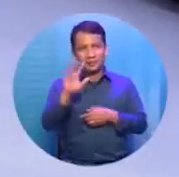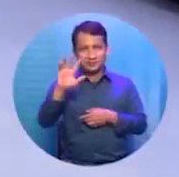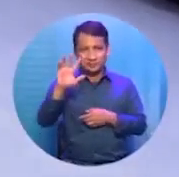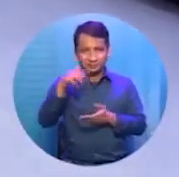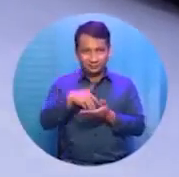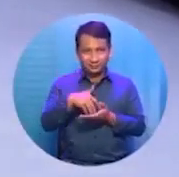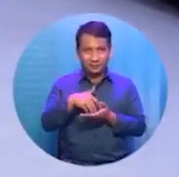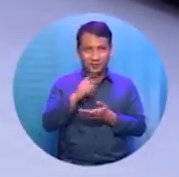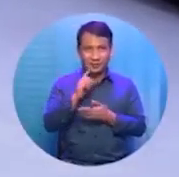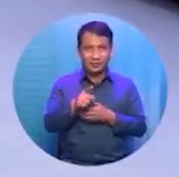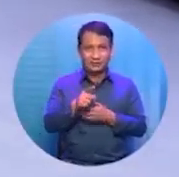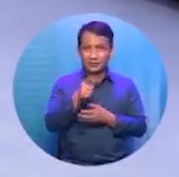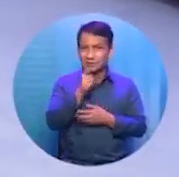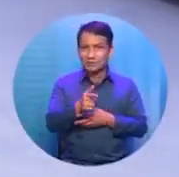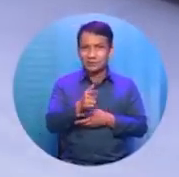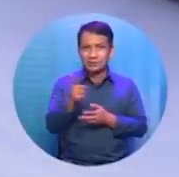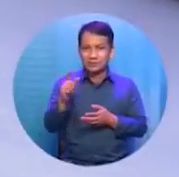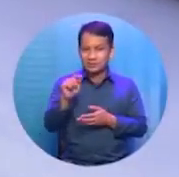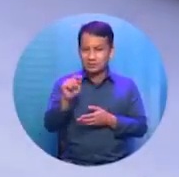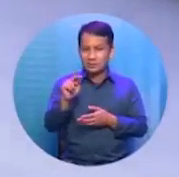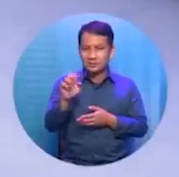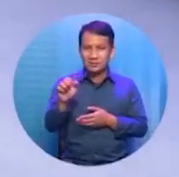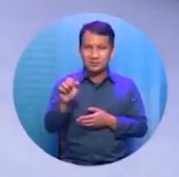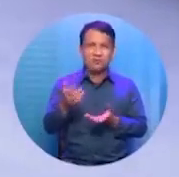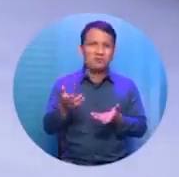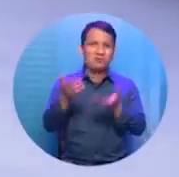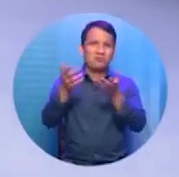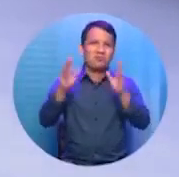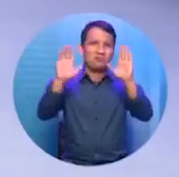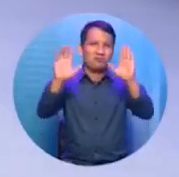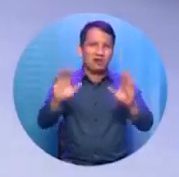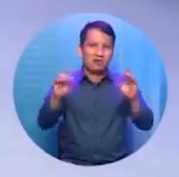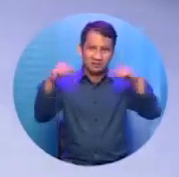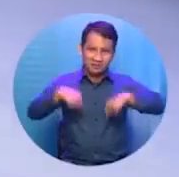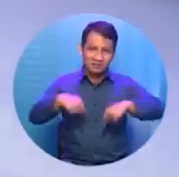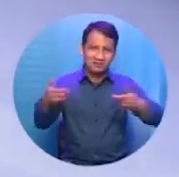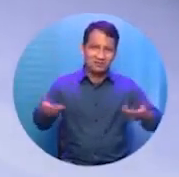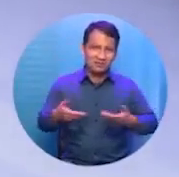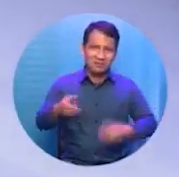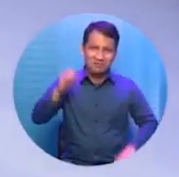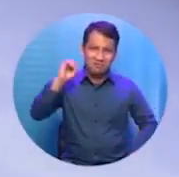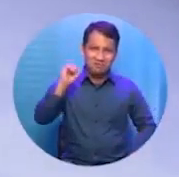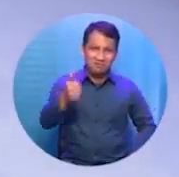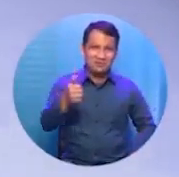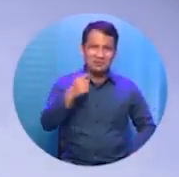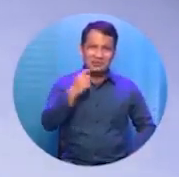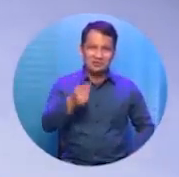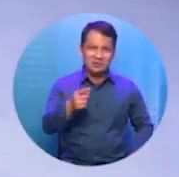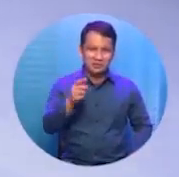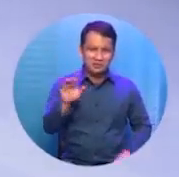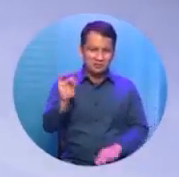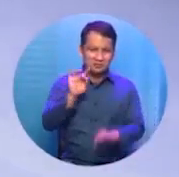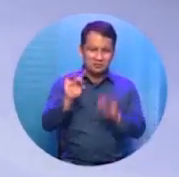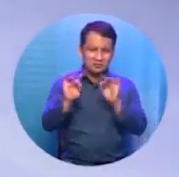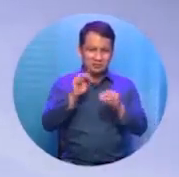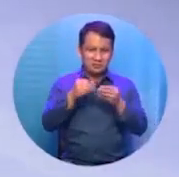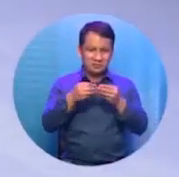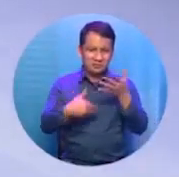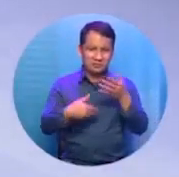5,000. Makapagsinerte, meron pang TNT. Oh, saan ka pa? Dito na. Okay, mini, mini, mini